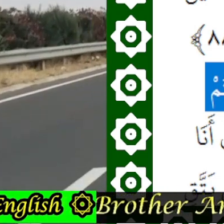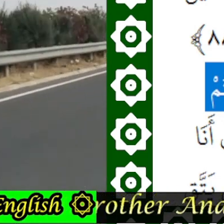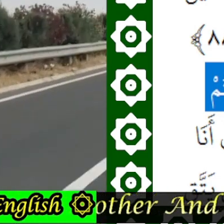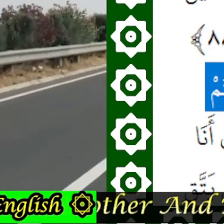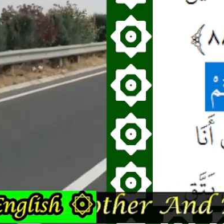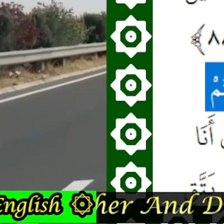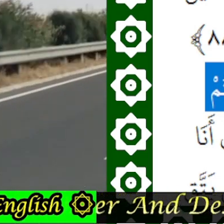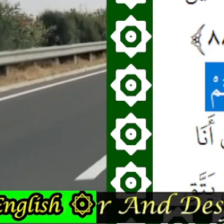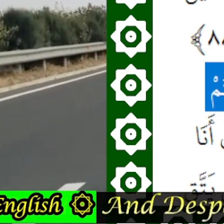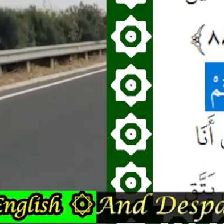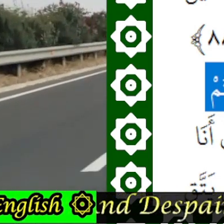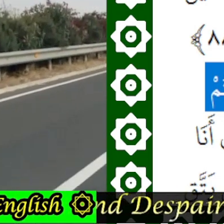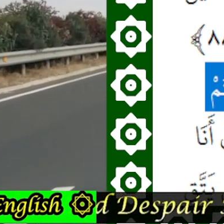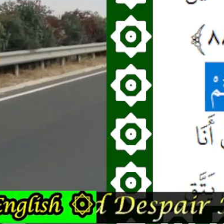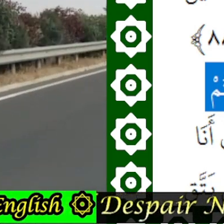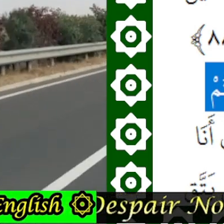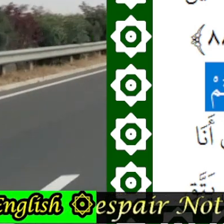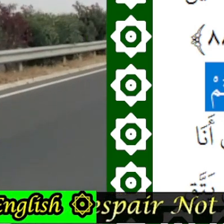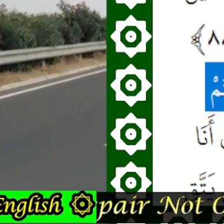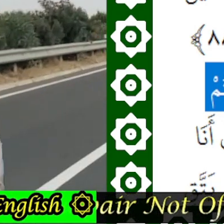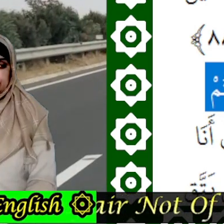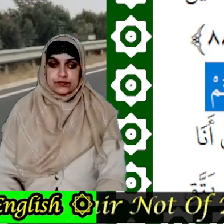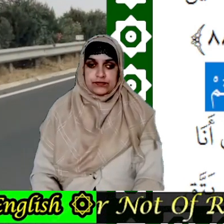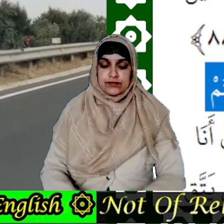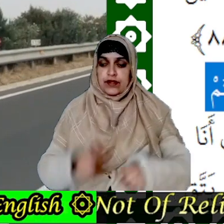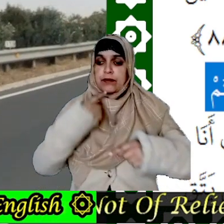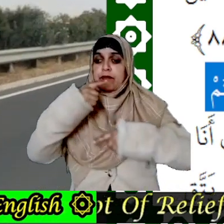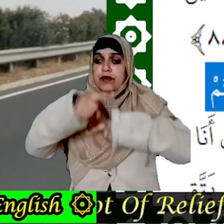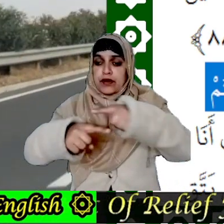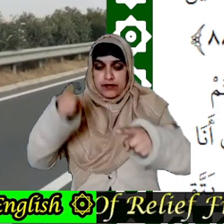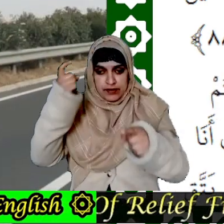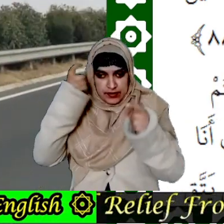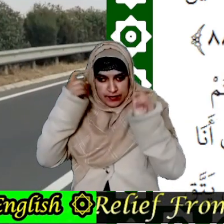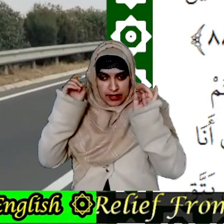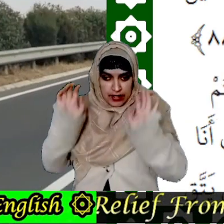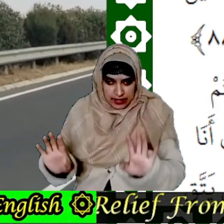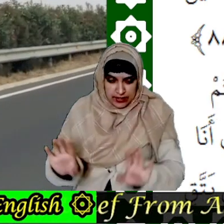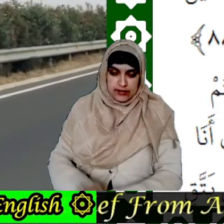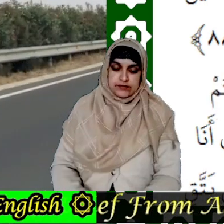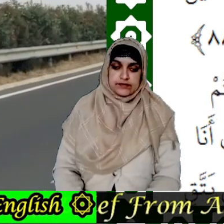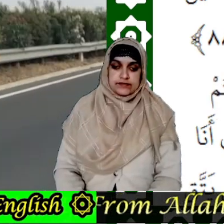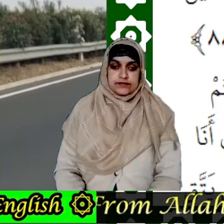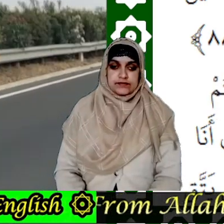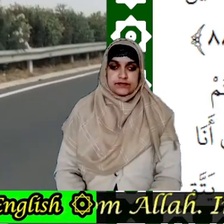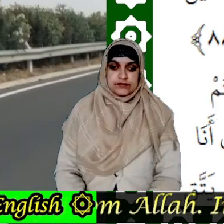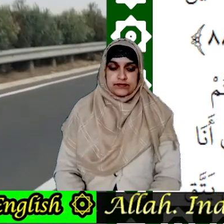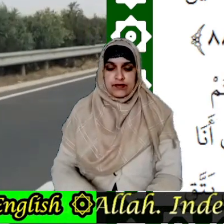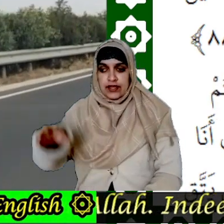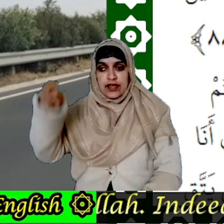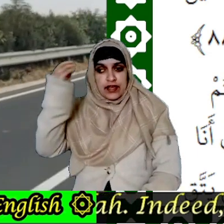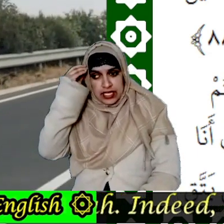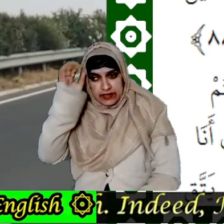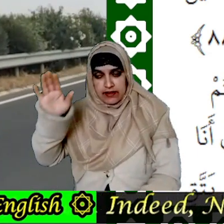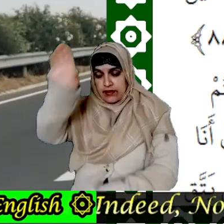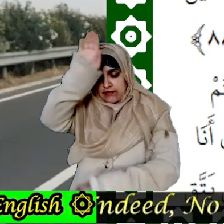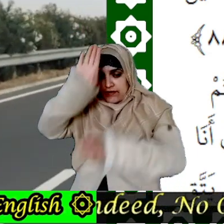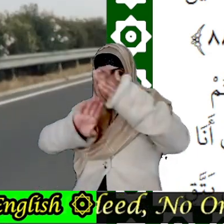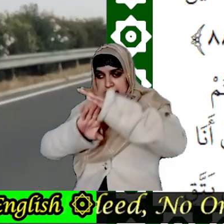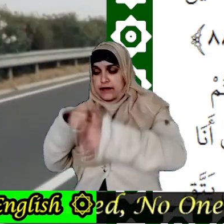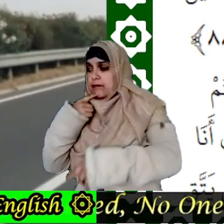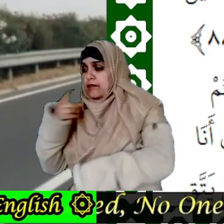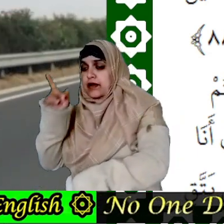بيني أما هنا علماء قال هل علمتم بيت ما فعلتم بيوسف